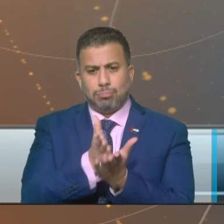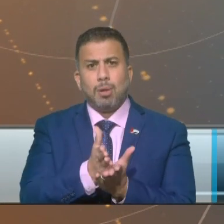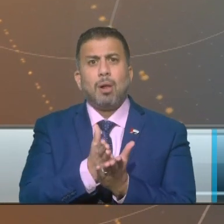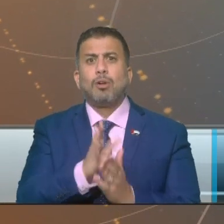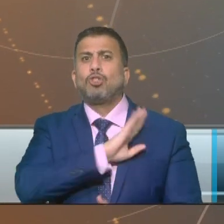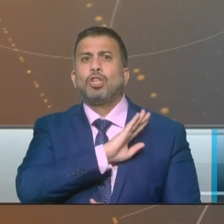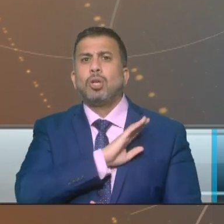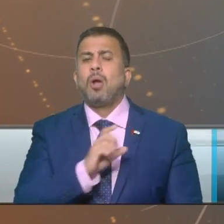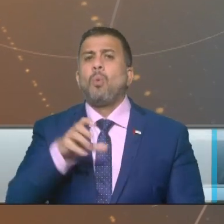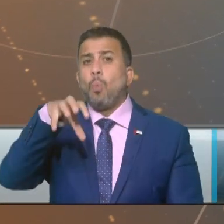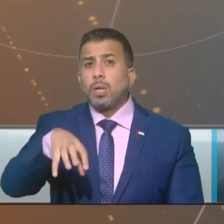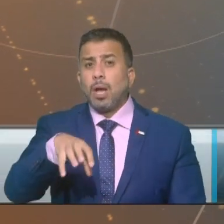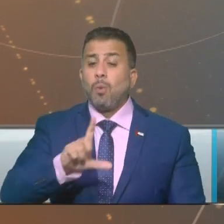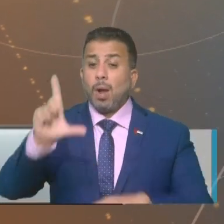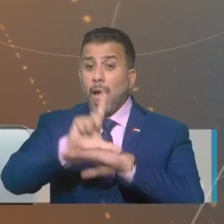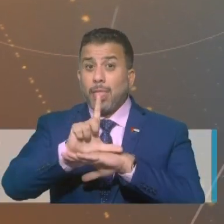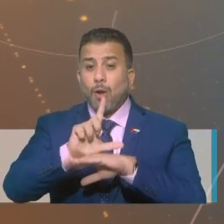الواجب للوطن والقياده والشعب